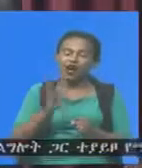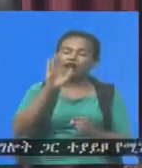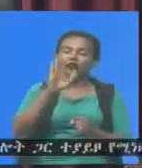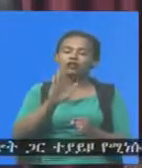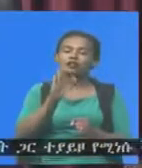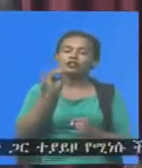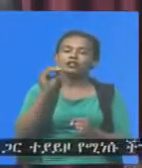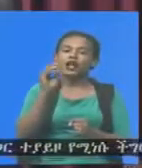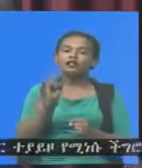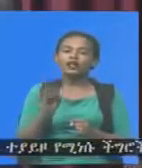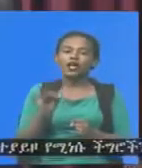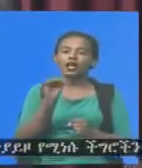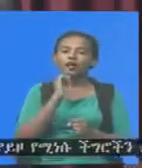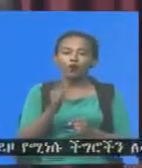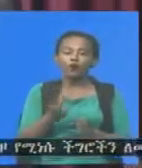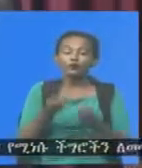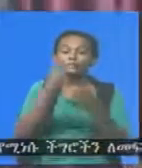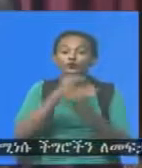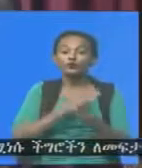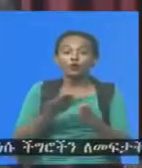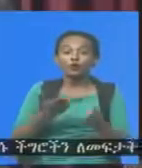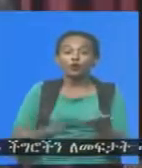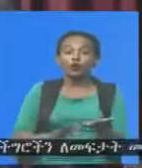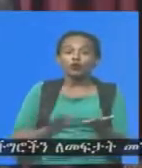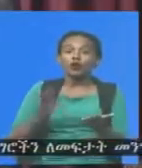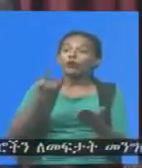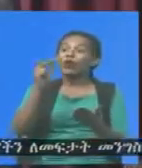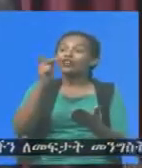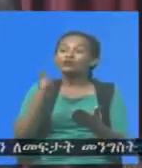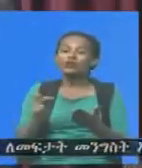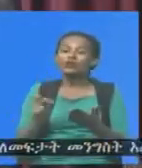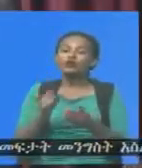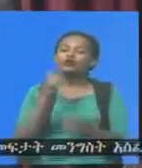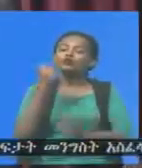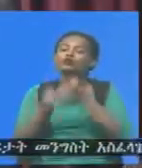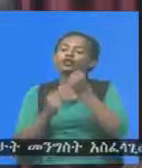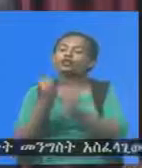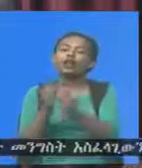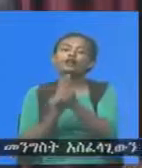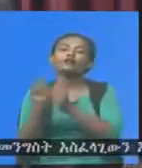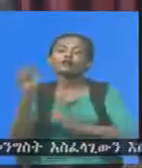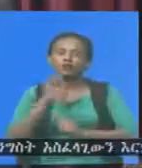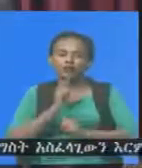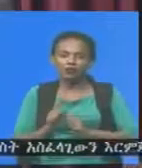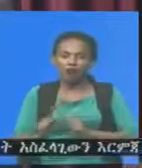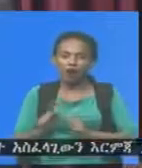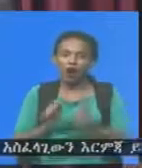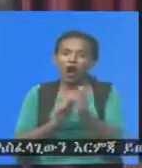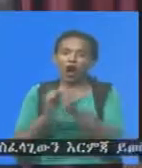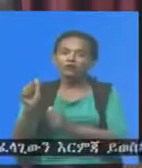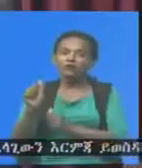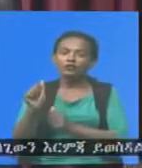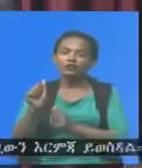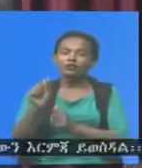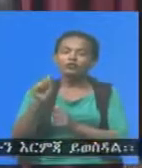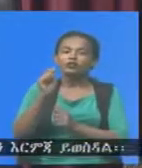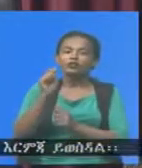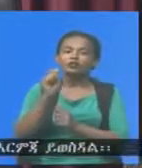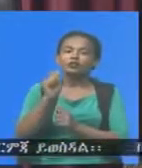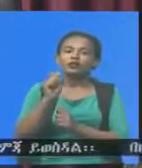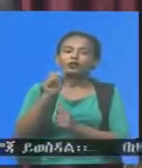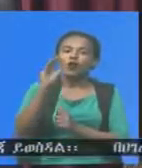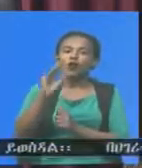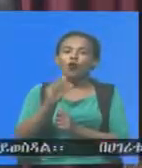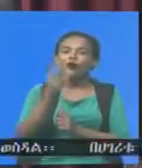ነው ባድመማ ምሽግ አፍርሰን አሮጠን ያለፍ ነው አልፈን ዲዳ ሞተናል